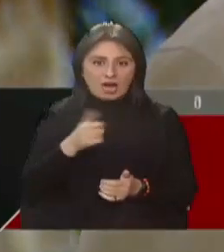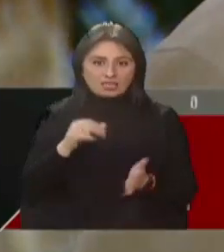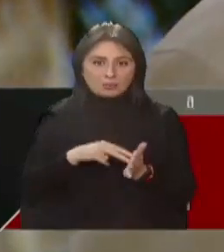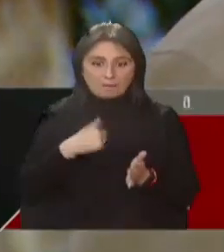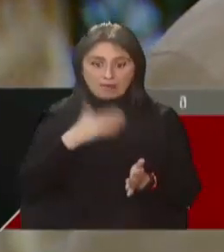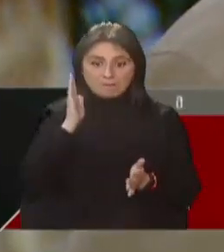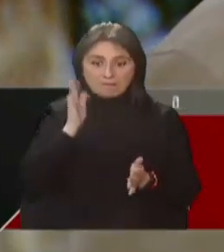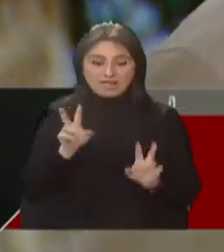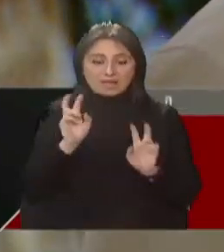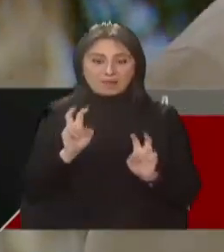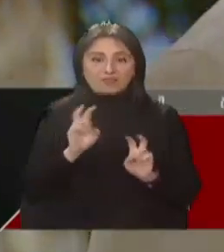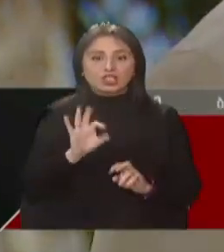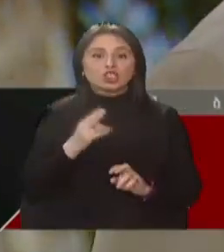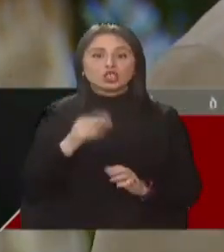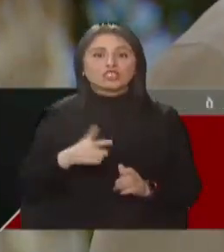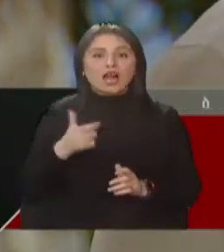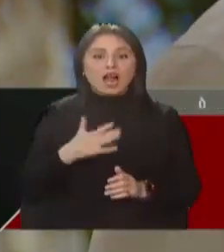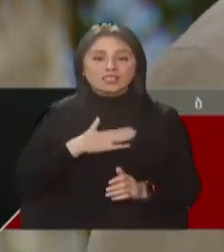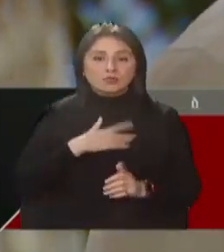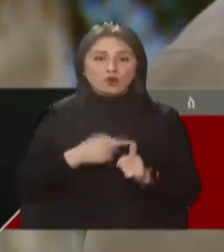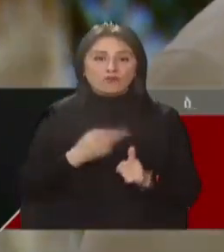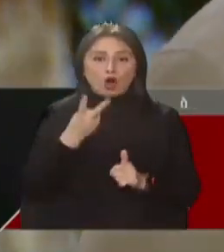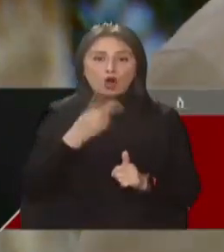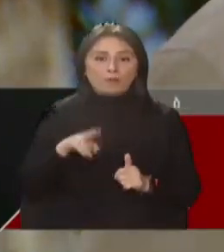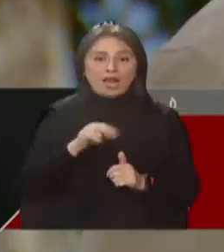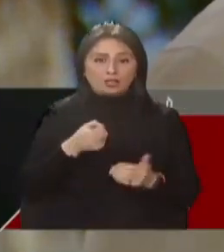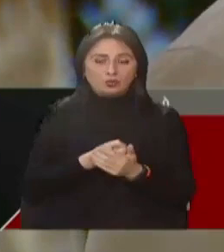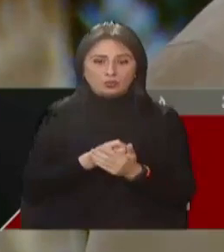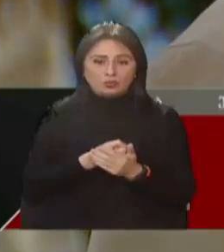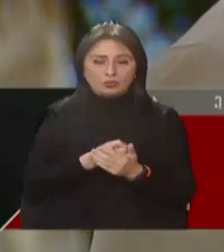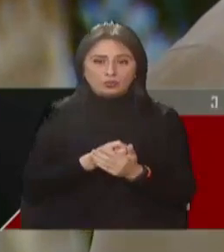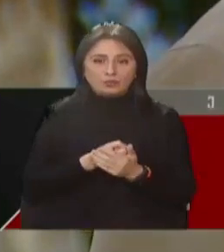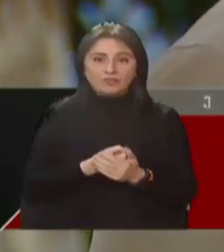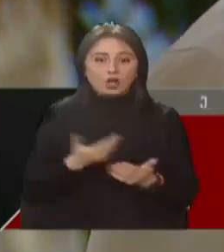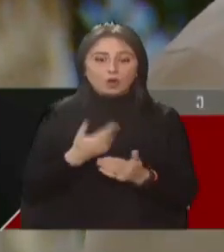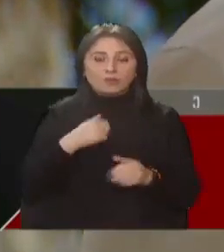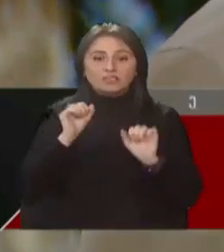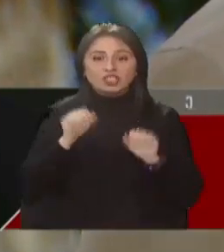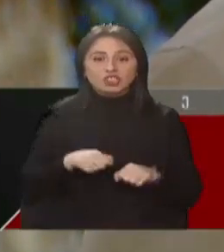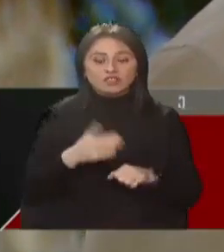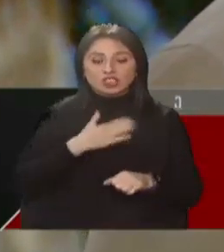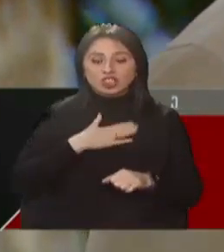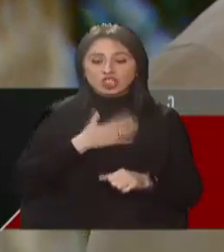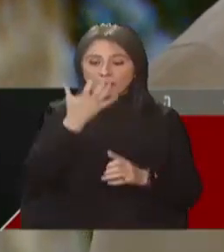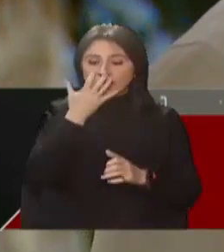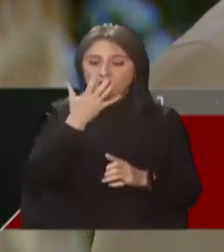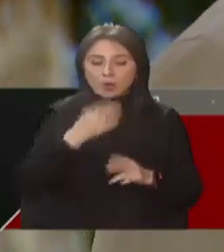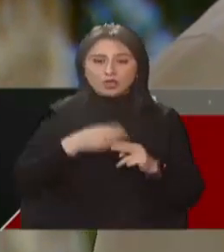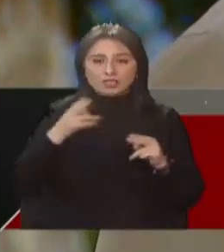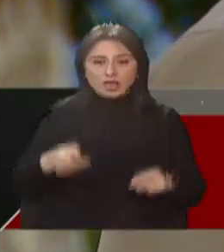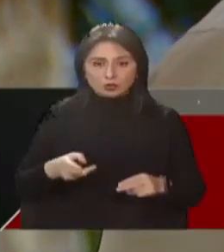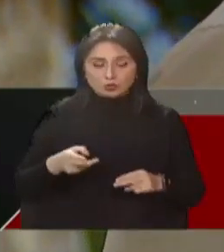მე მეკრება ეგრეთ წოდებული სოციალური გაზი 2 მილიარდამდე. Რომლითაც შევძლებ ჩემი